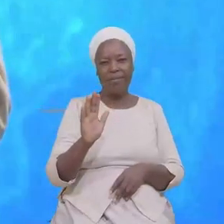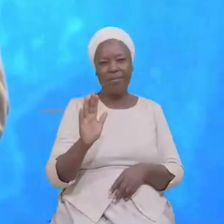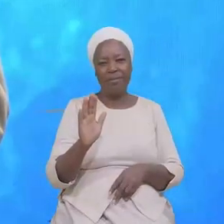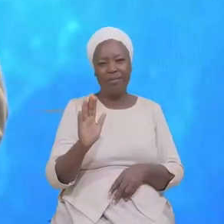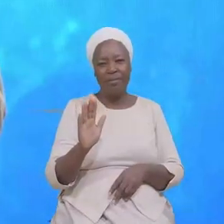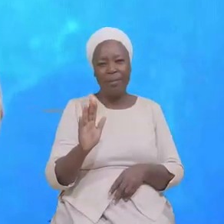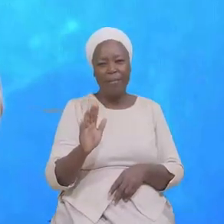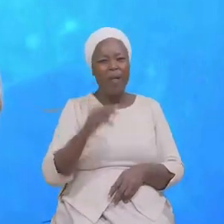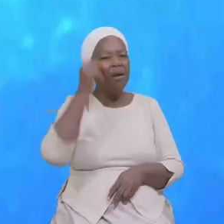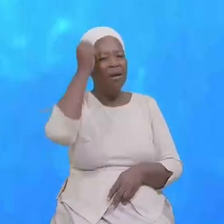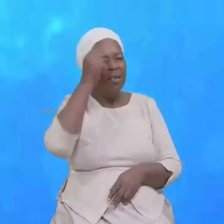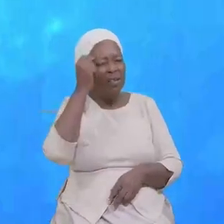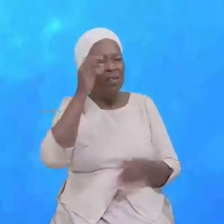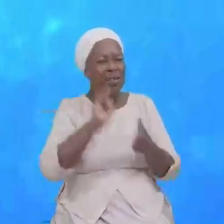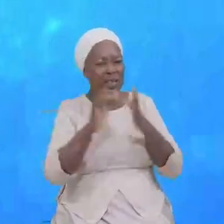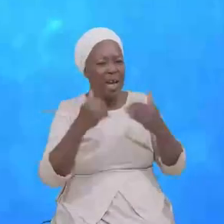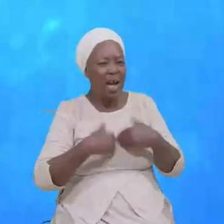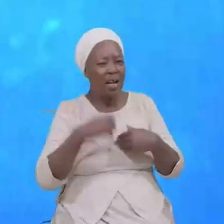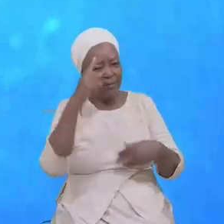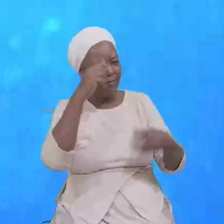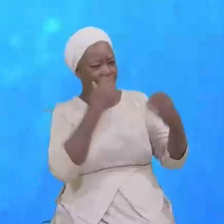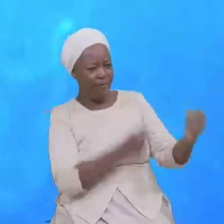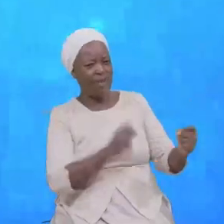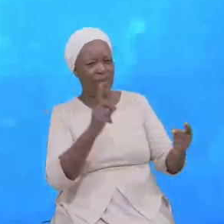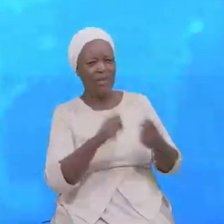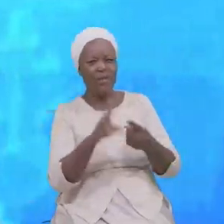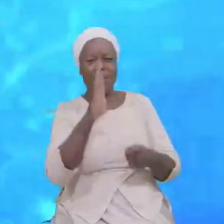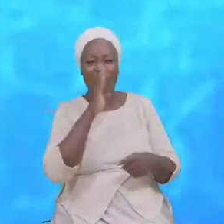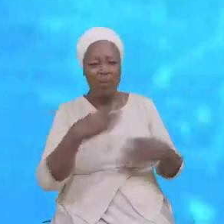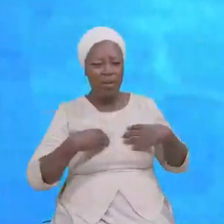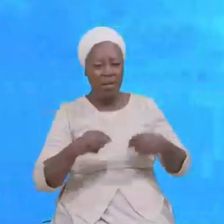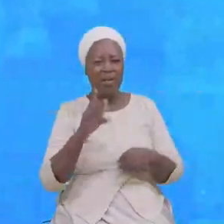et voyant qu'il avait la foi pour être guéri.